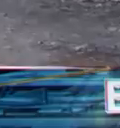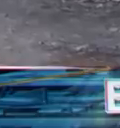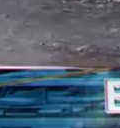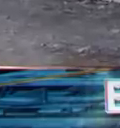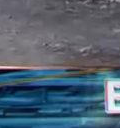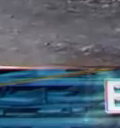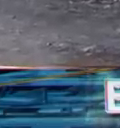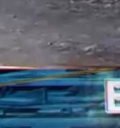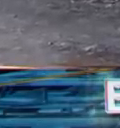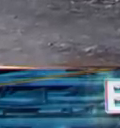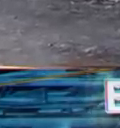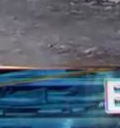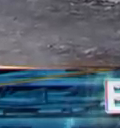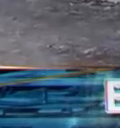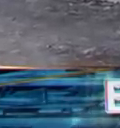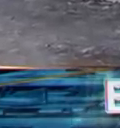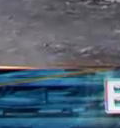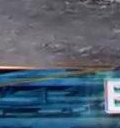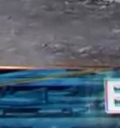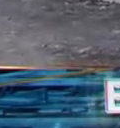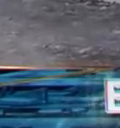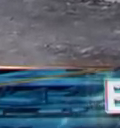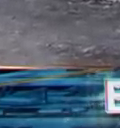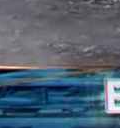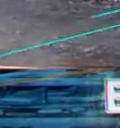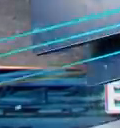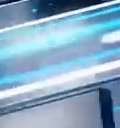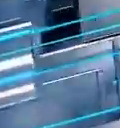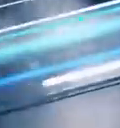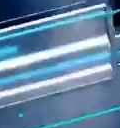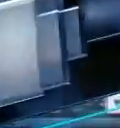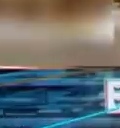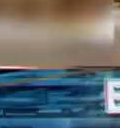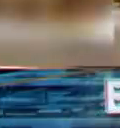отырып, өзі тоқ отырғанымыздың өзі емес деген.